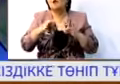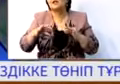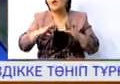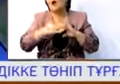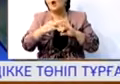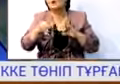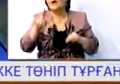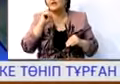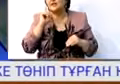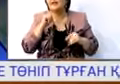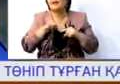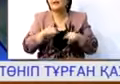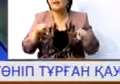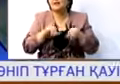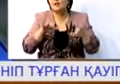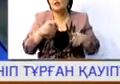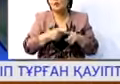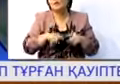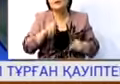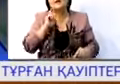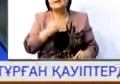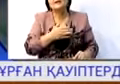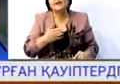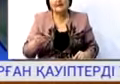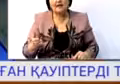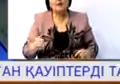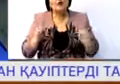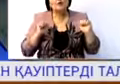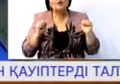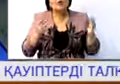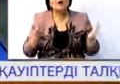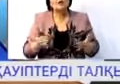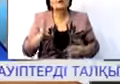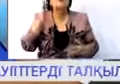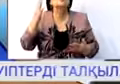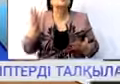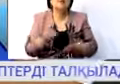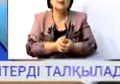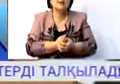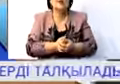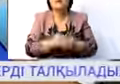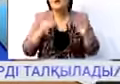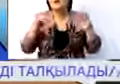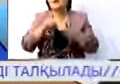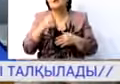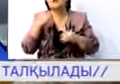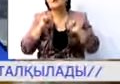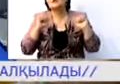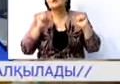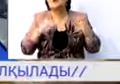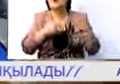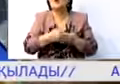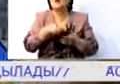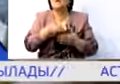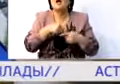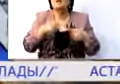ауылдағы жастарға насихаттап, осы жастарды спортқа тарту болып табылады. Басқосуда сондай-ақ сыр спортының дамуына үлес қосып